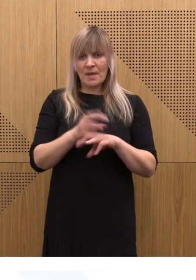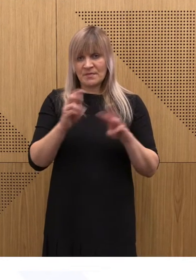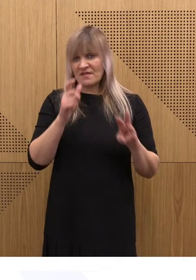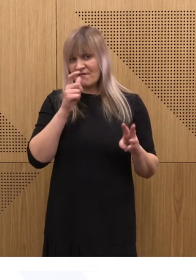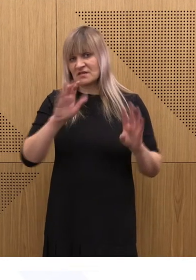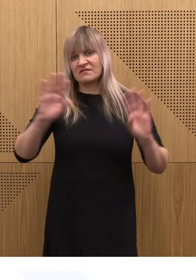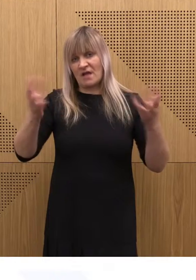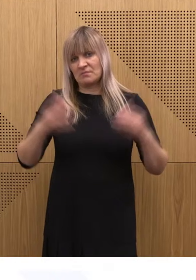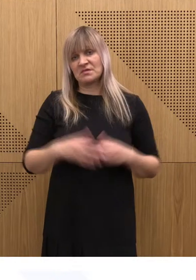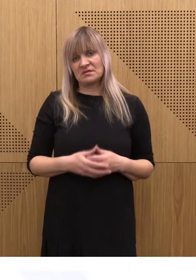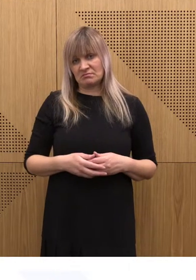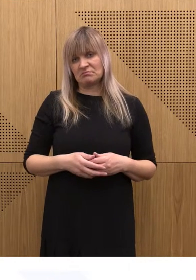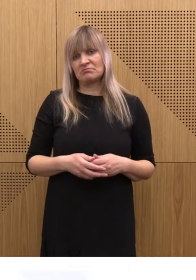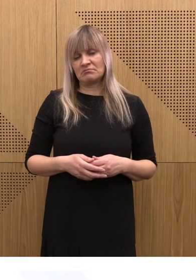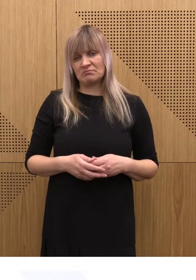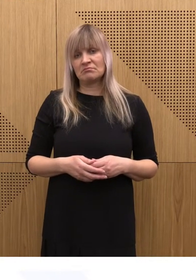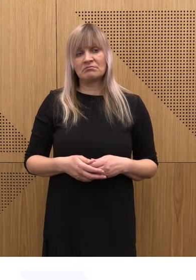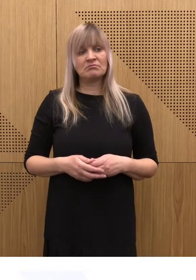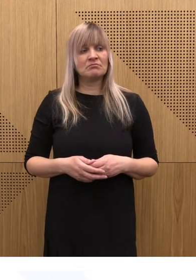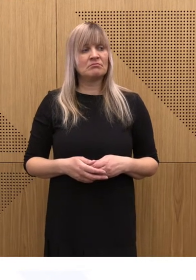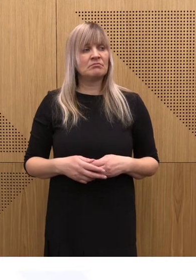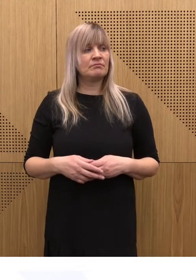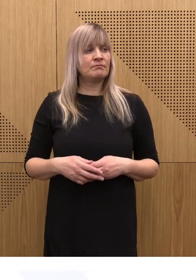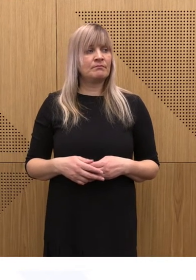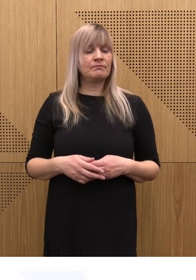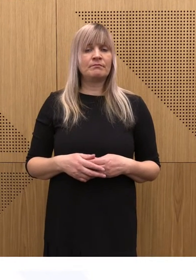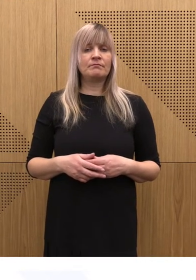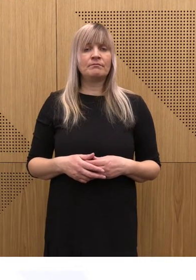Anneli küsimust tule, jah. Võtame järgmise küsimuse siit.